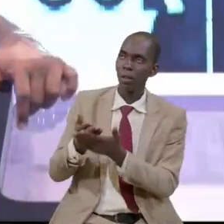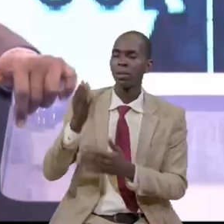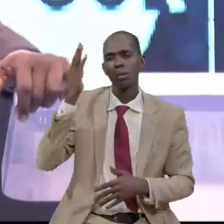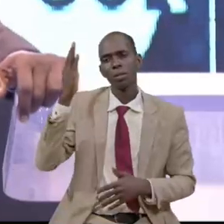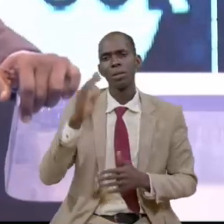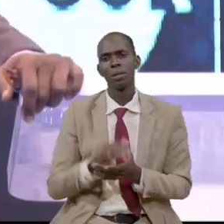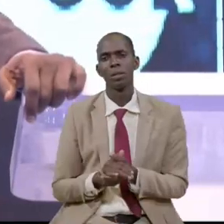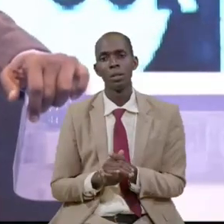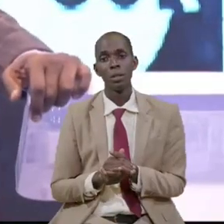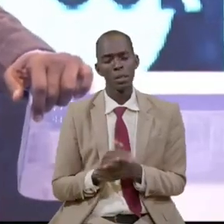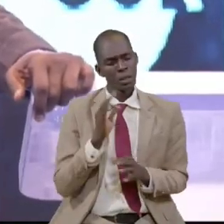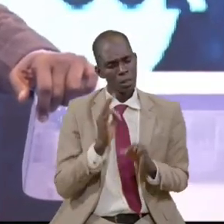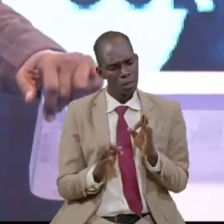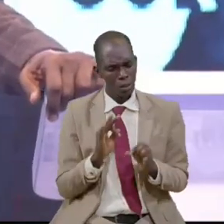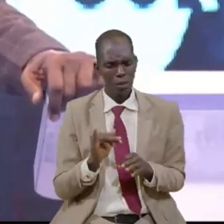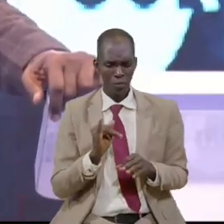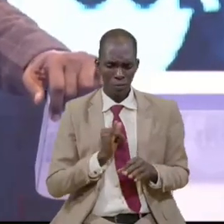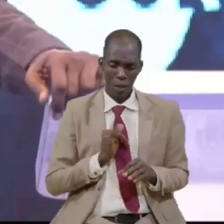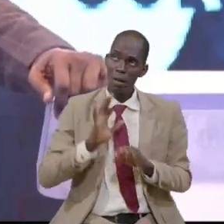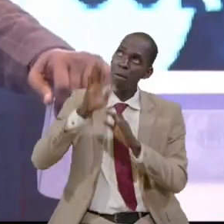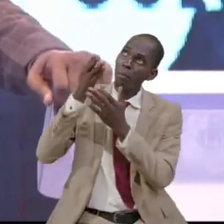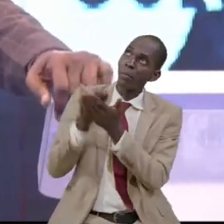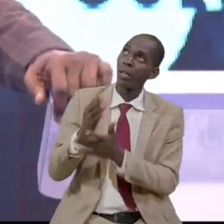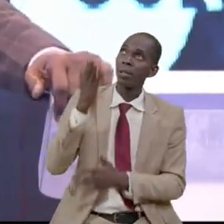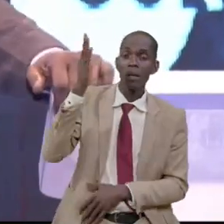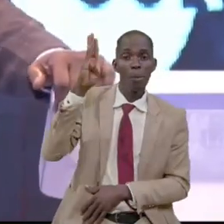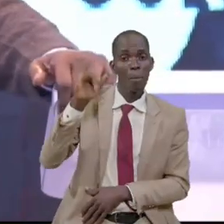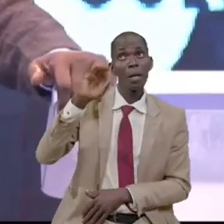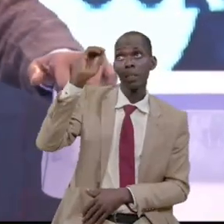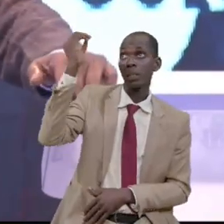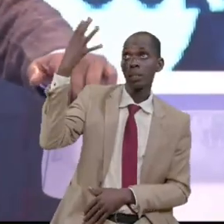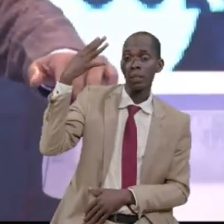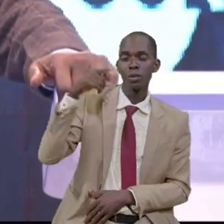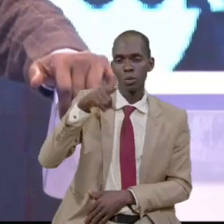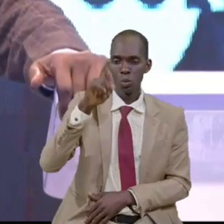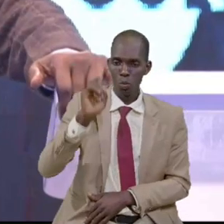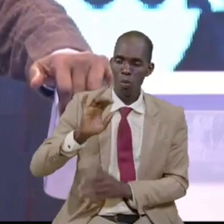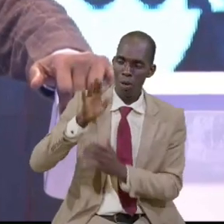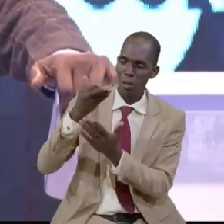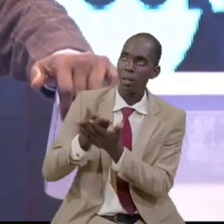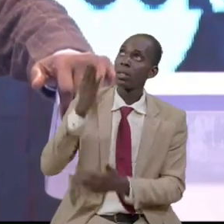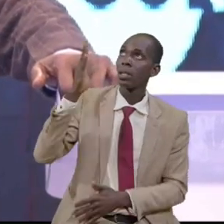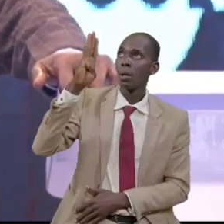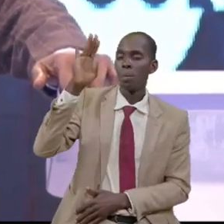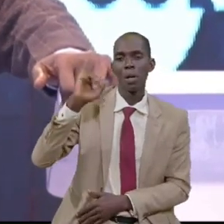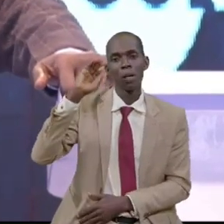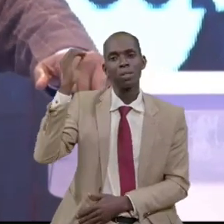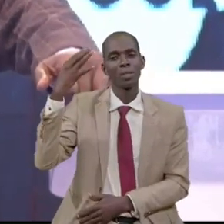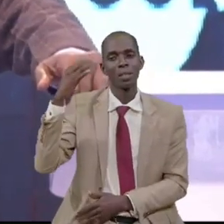Si je peux aller là-bas par la grâce, vous serez là par la grâce. Et cette grâce est semblable